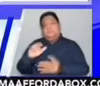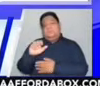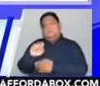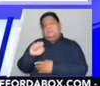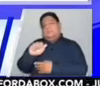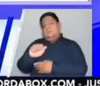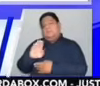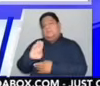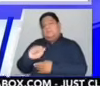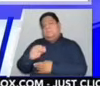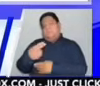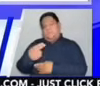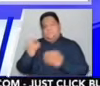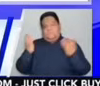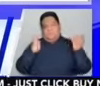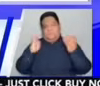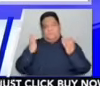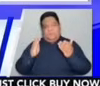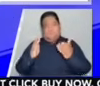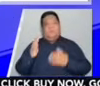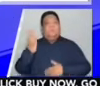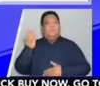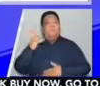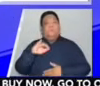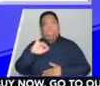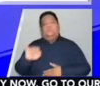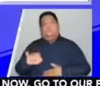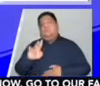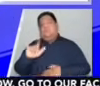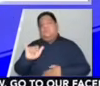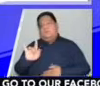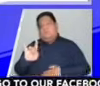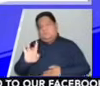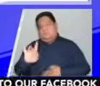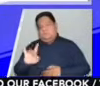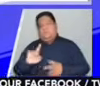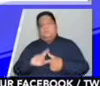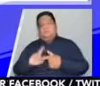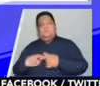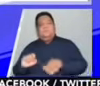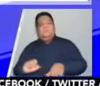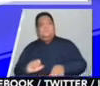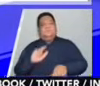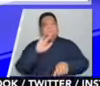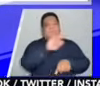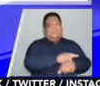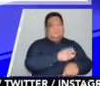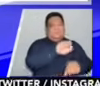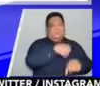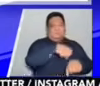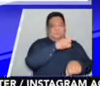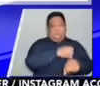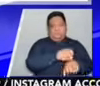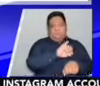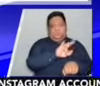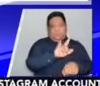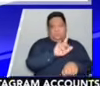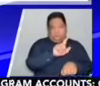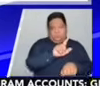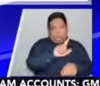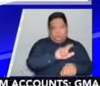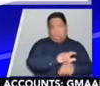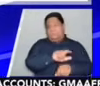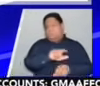noong July 18 bago lumipad pa Singapore noong July 21 at Tumawid pa botom Indonesia noong August